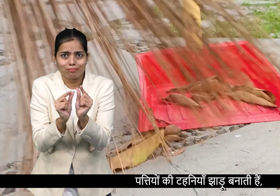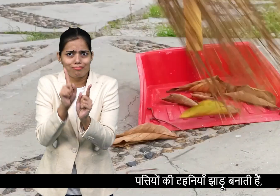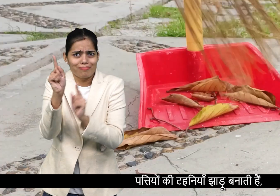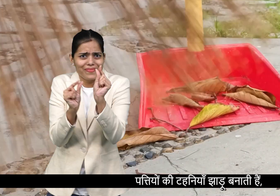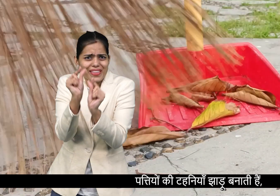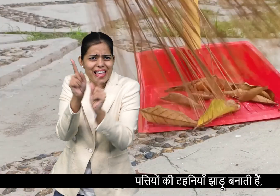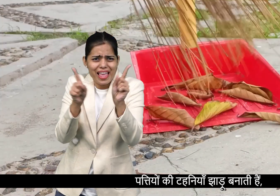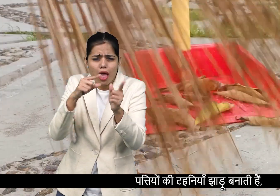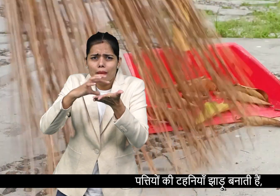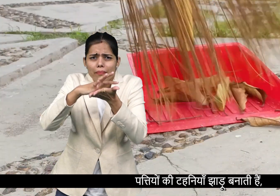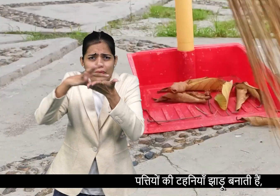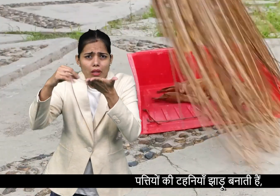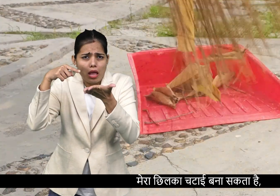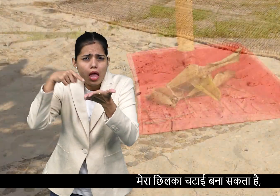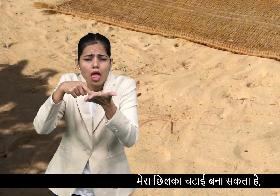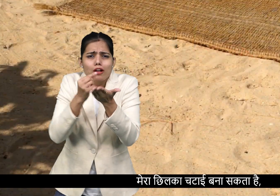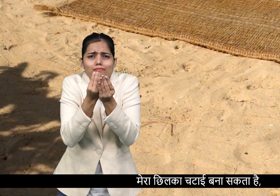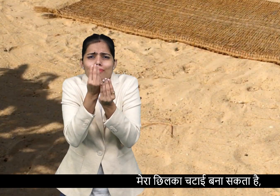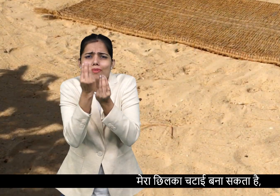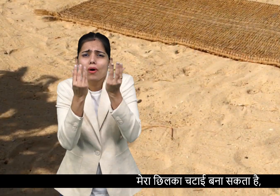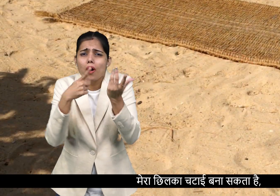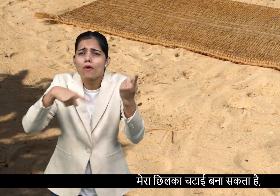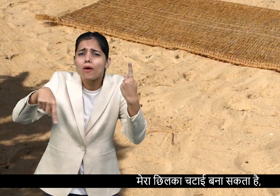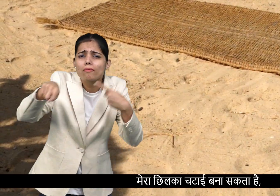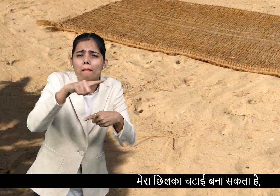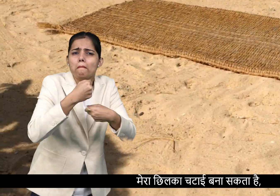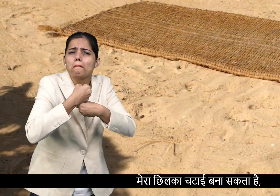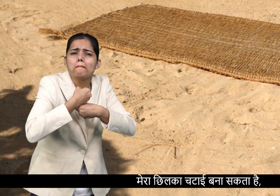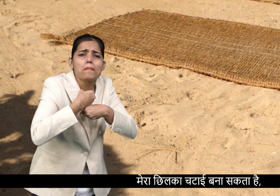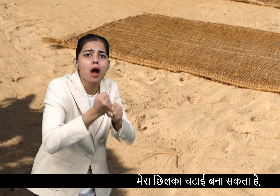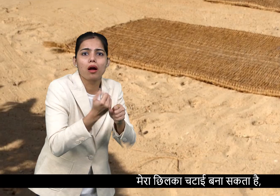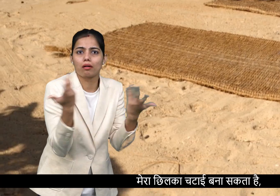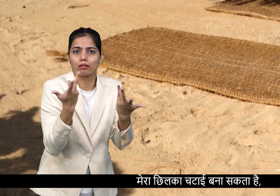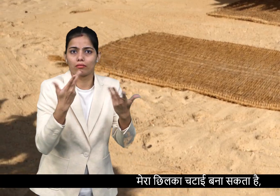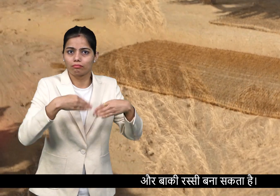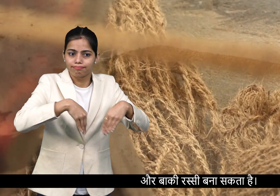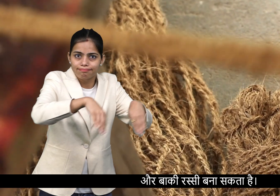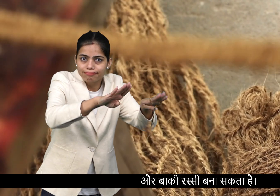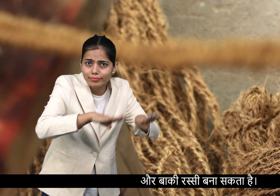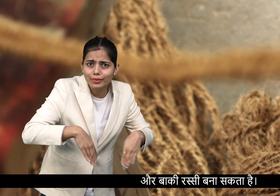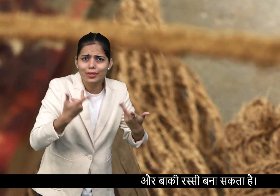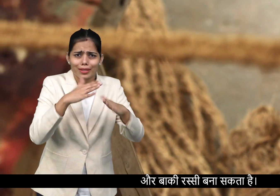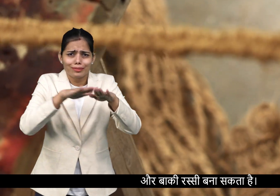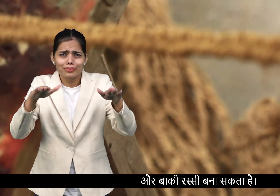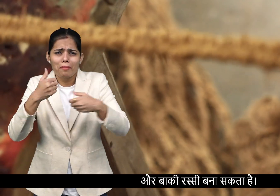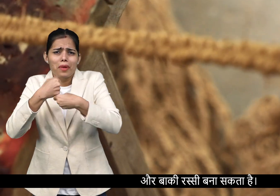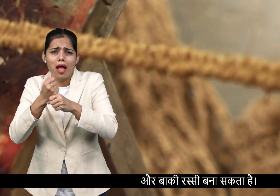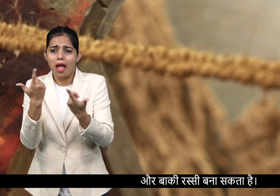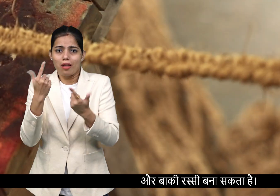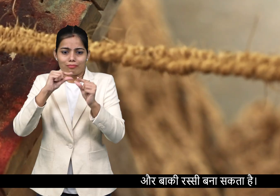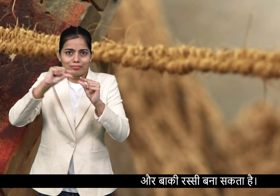टहनियां झाड़ू बनाती है। मेरा छिलका चटाई बना सकता है और बाकी रस्सी बना सकता